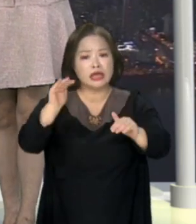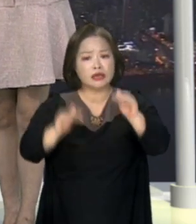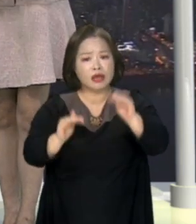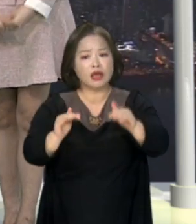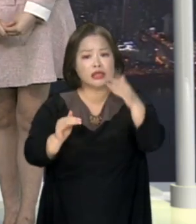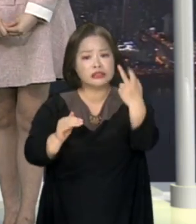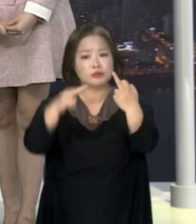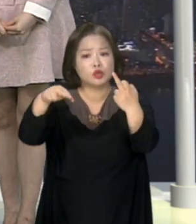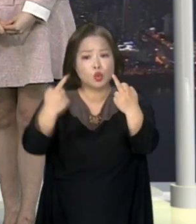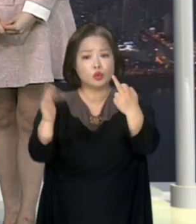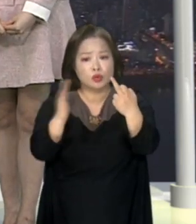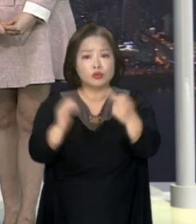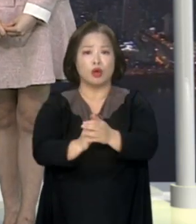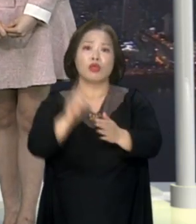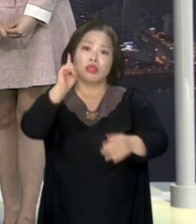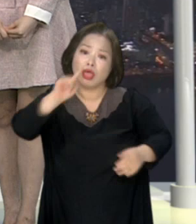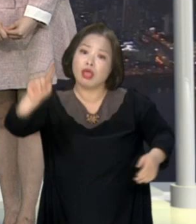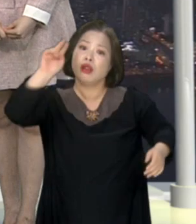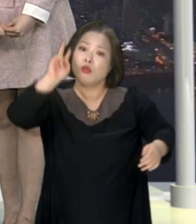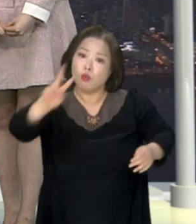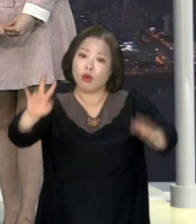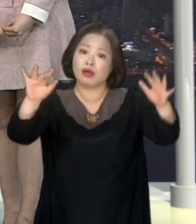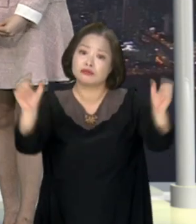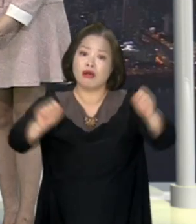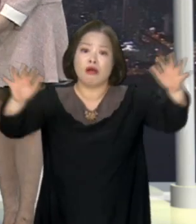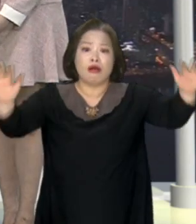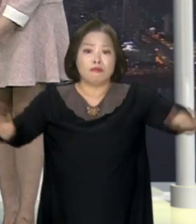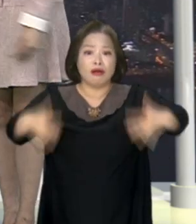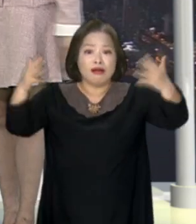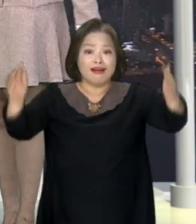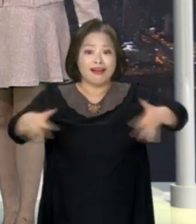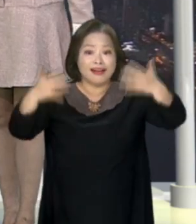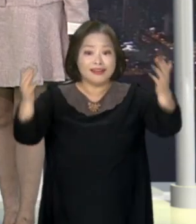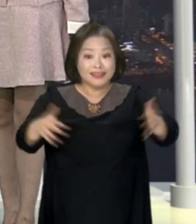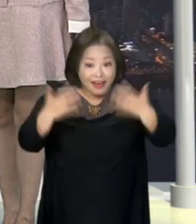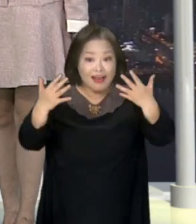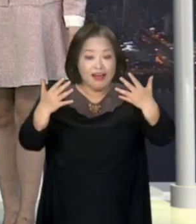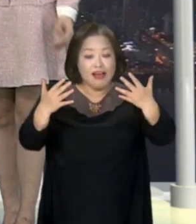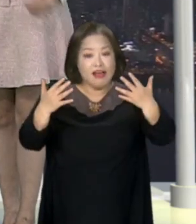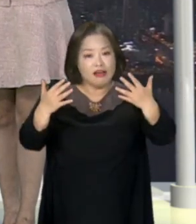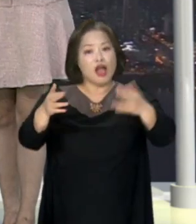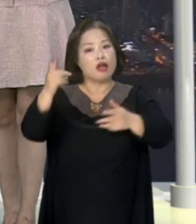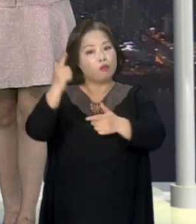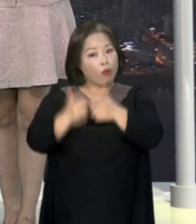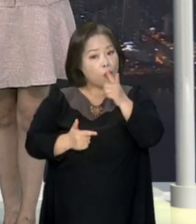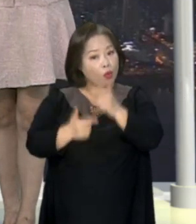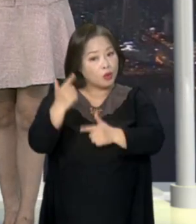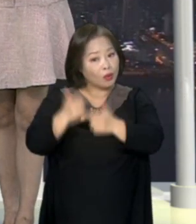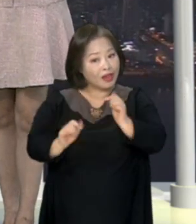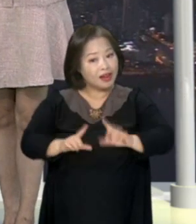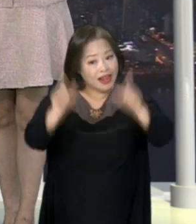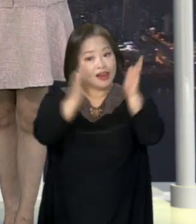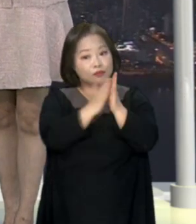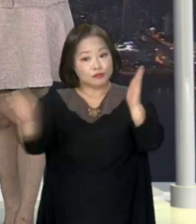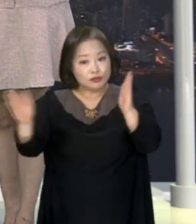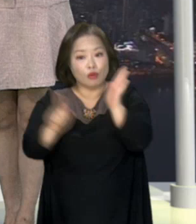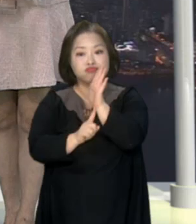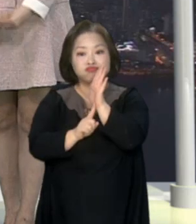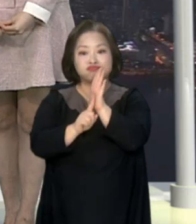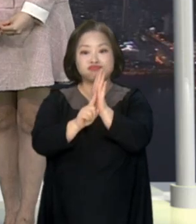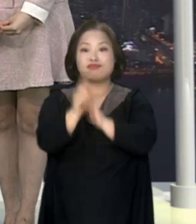내려가겠고요 모레 아침까지 찬바람이 내내 이어지다가 모레 낮부터 추위가 풀리겠습니다